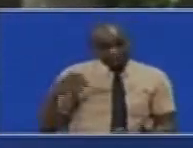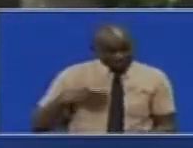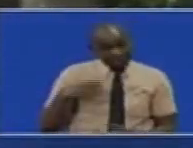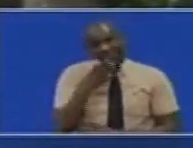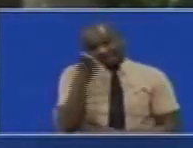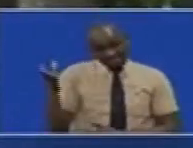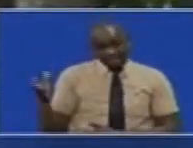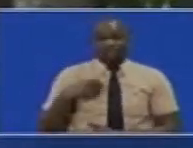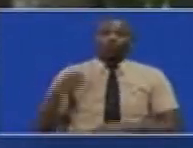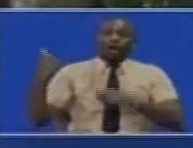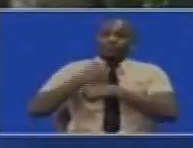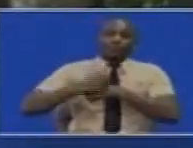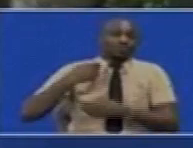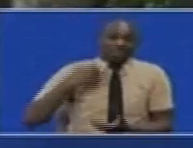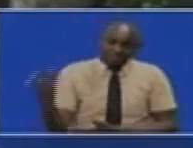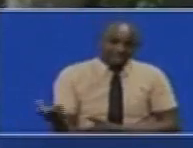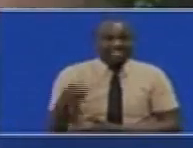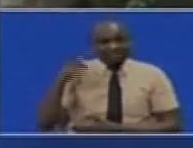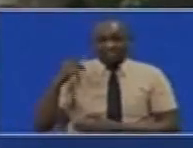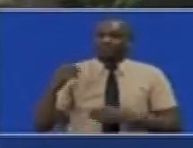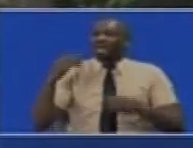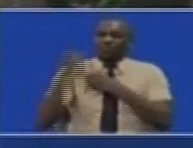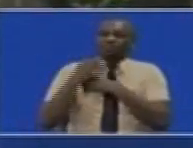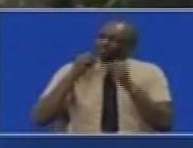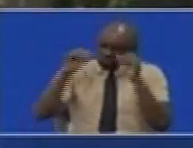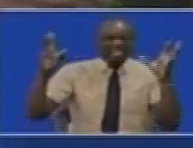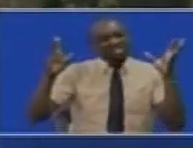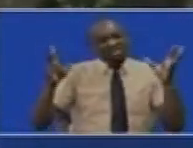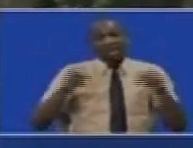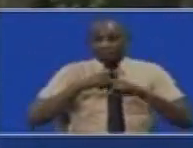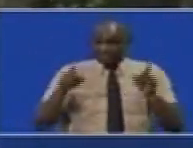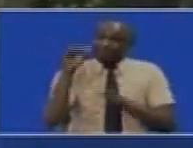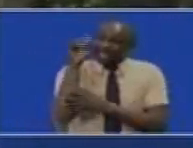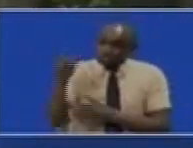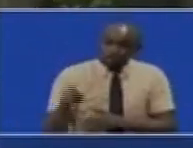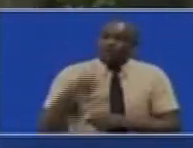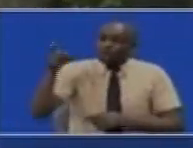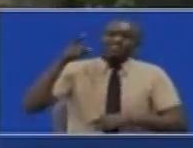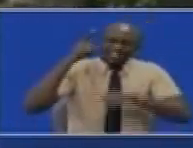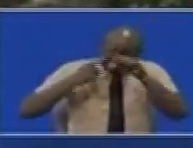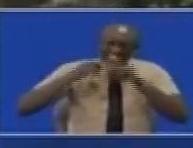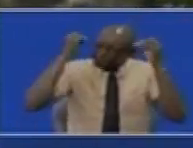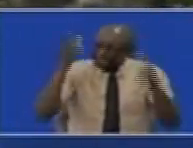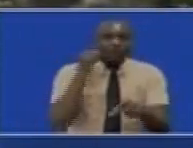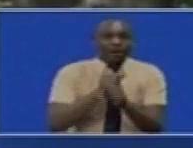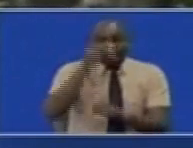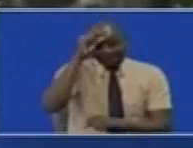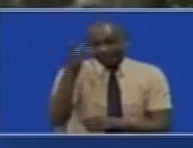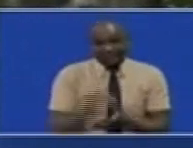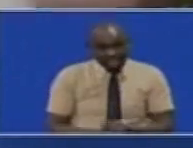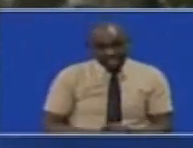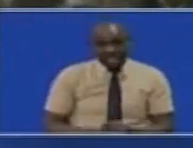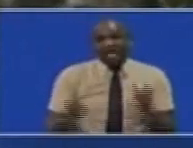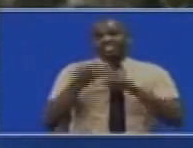ambao wananitusi huko wananifanya wananiita sawa sawa. Lakini nawauliza miaka hiyo yote